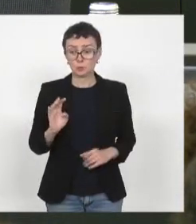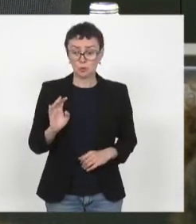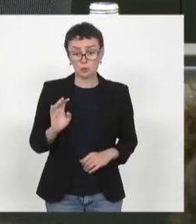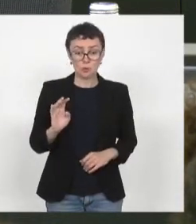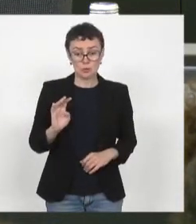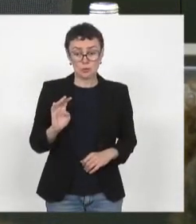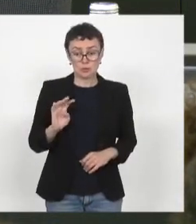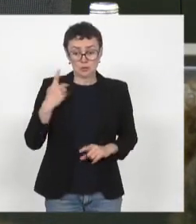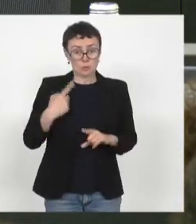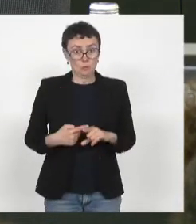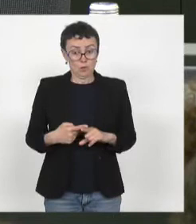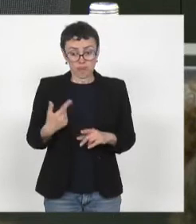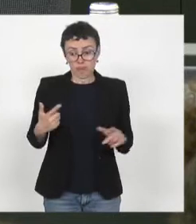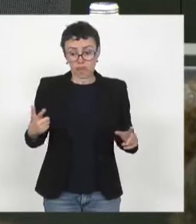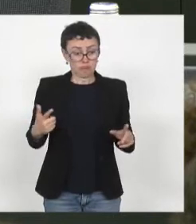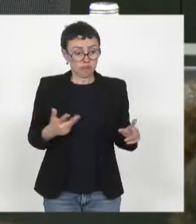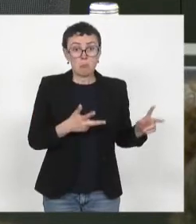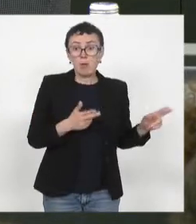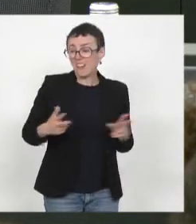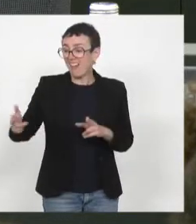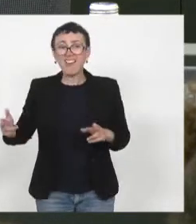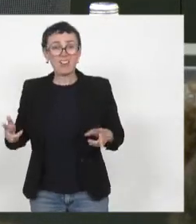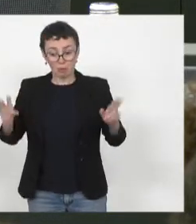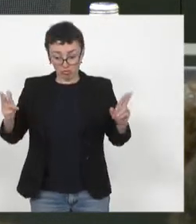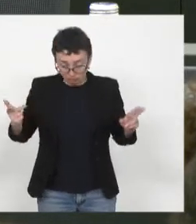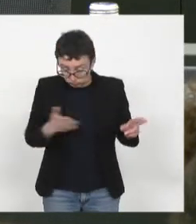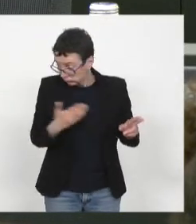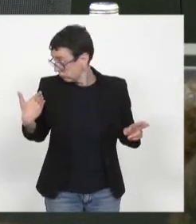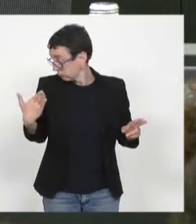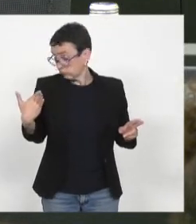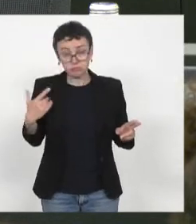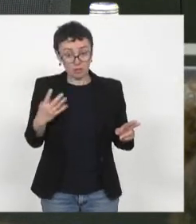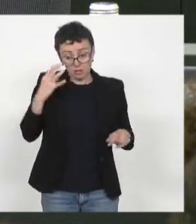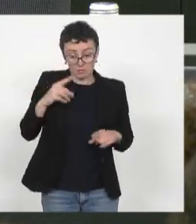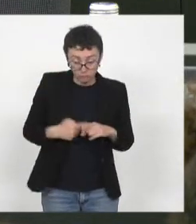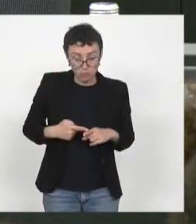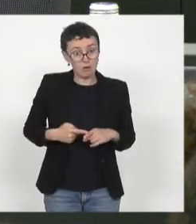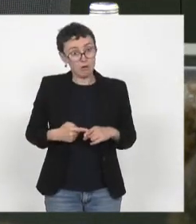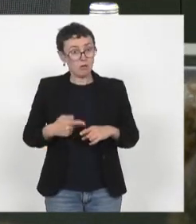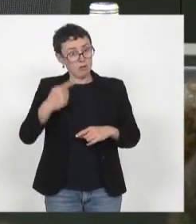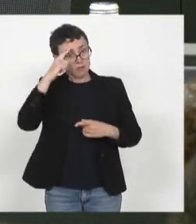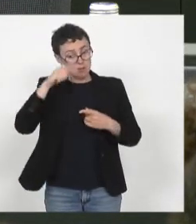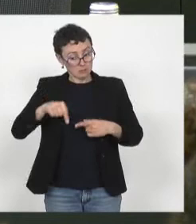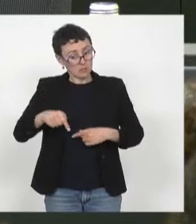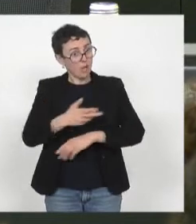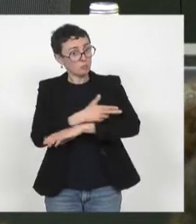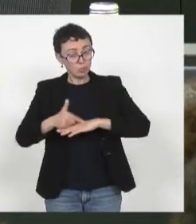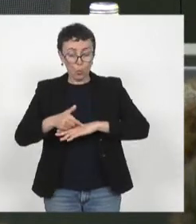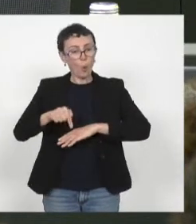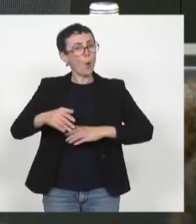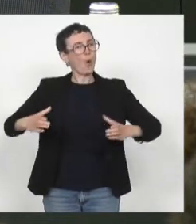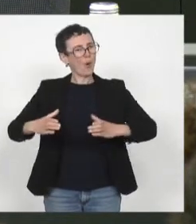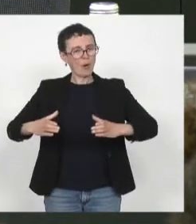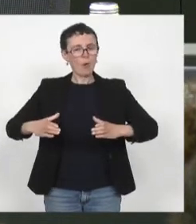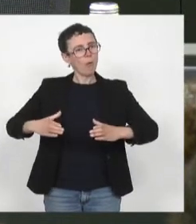voter afin d'attribuer des pouvoirs de notre Assemblée au profit de son bureau, formation restreinte et non publique. J'interviendrai de ce fait aussi